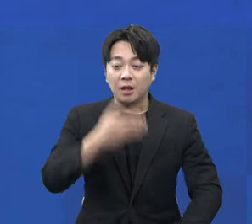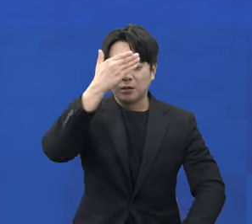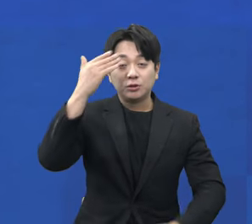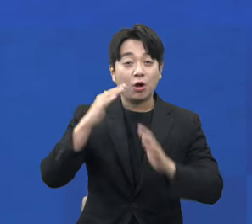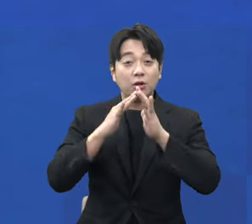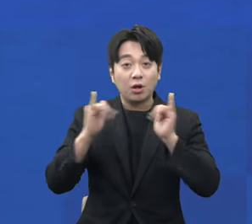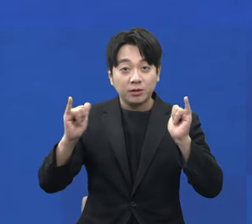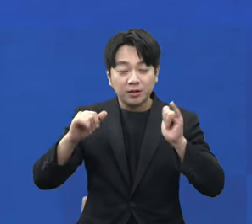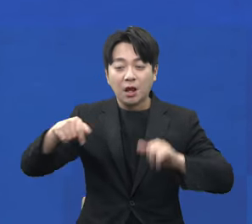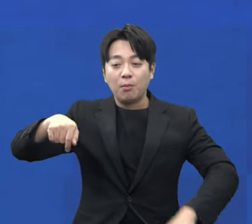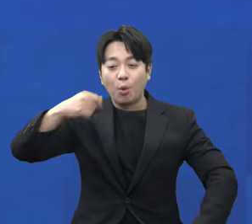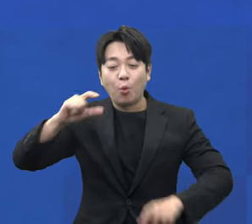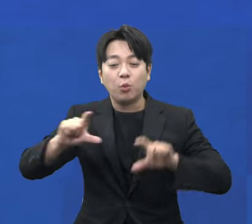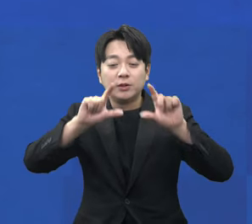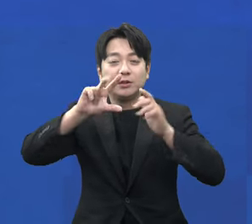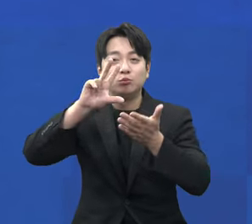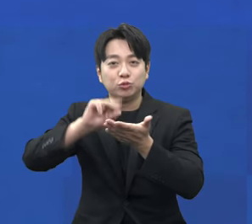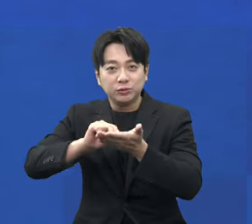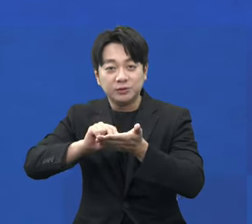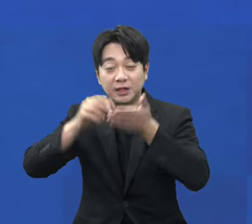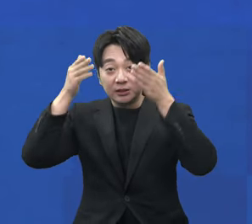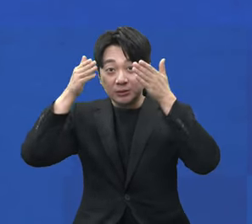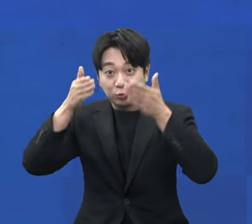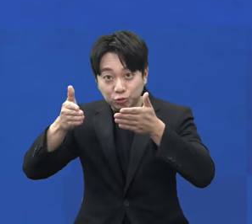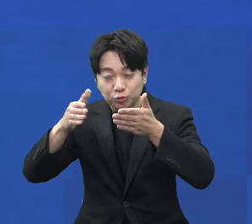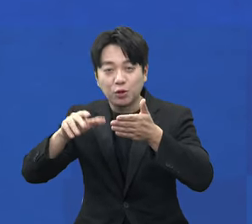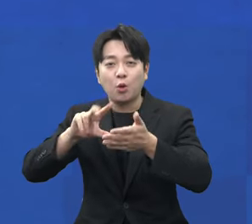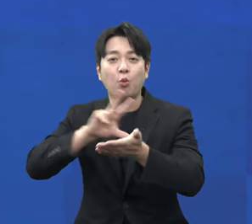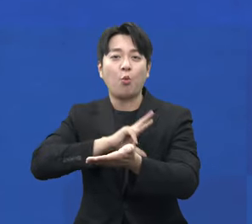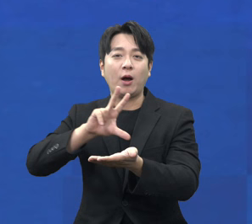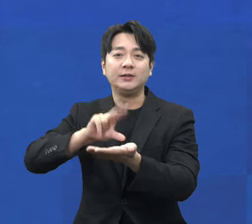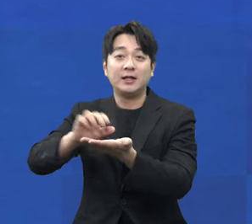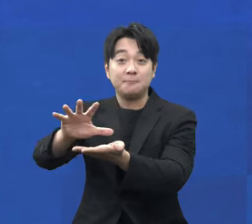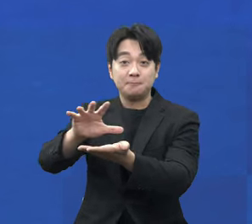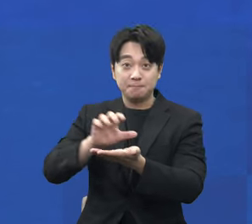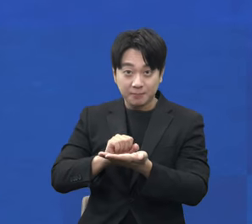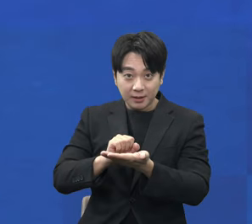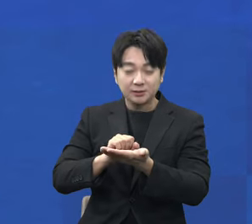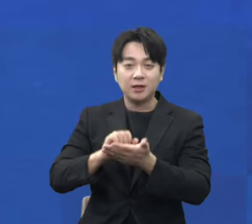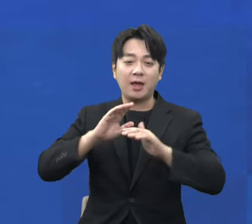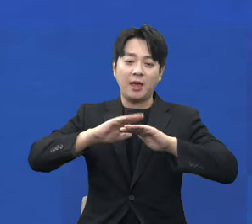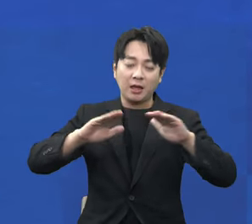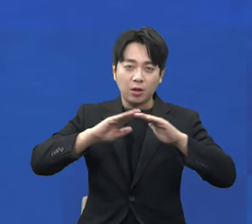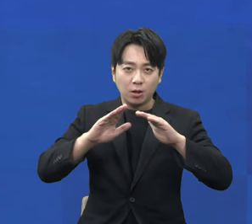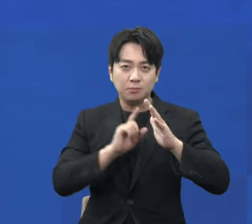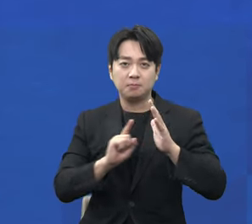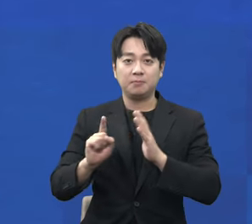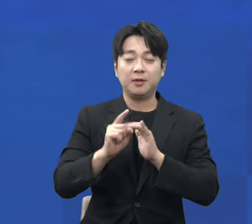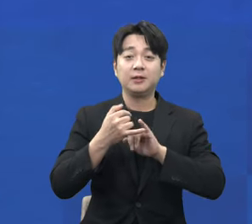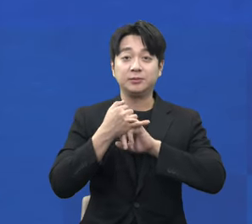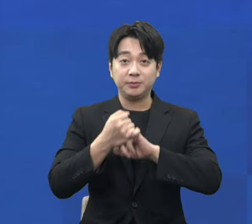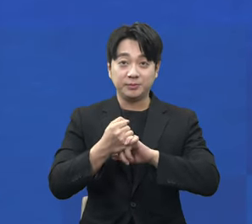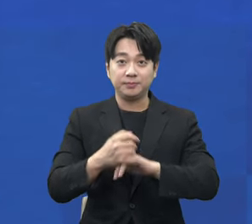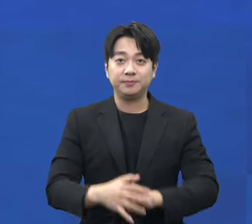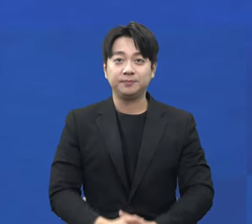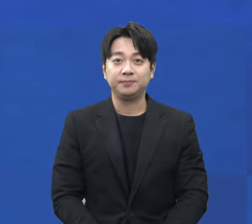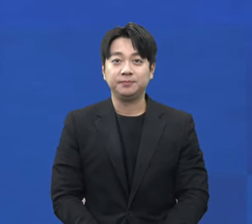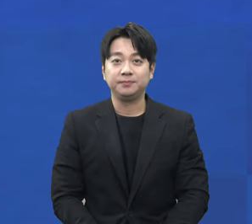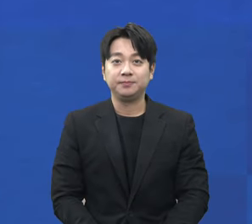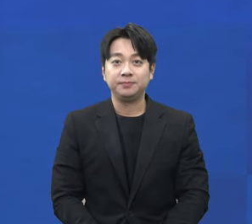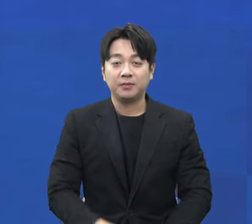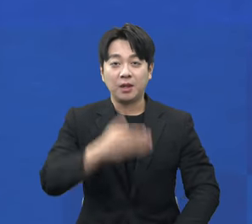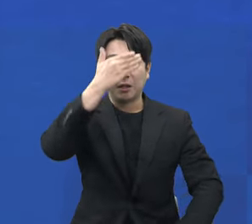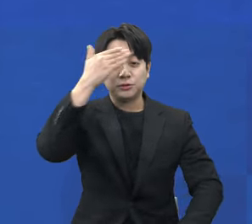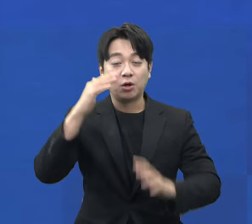도입하여 시대적 화두를 반영한 청년 정책을 선도해 나가겠습니다. 존경하고 사랑하는